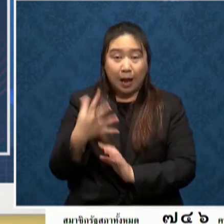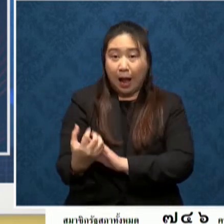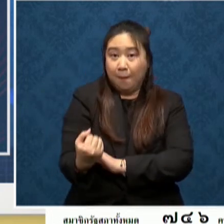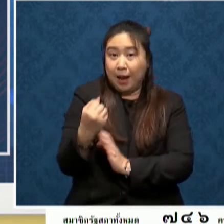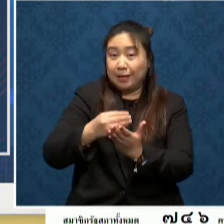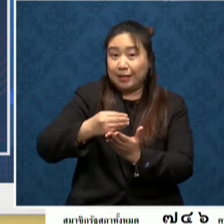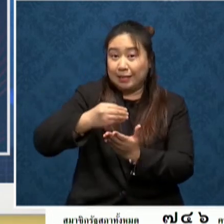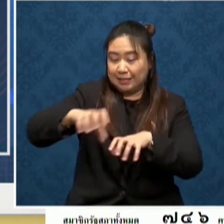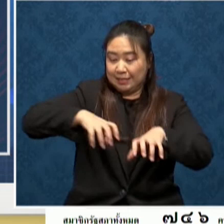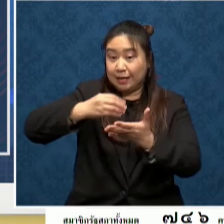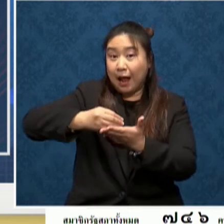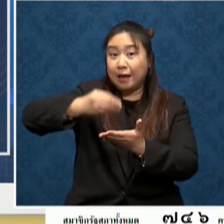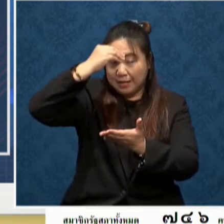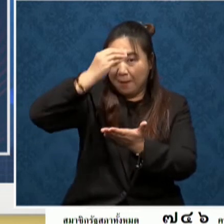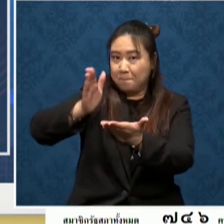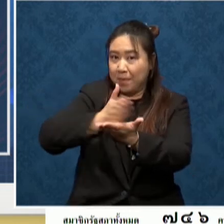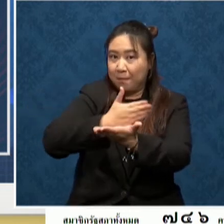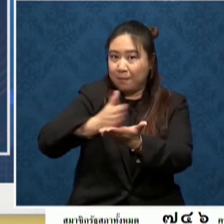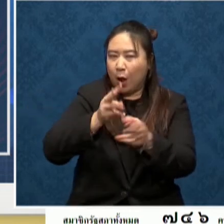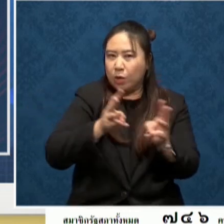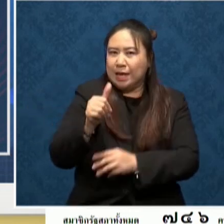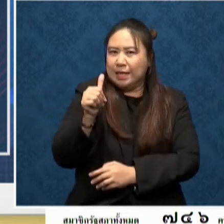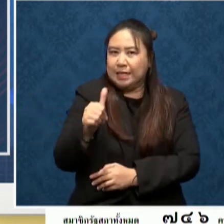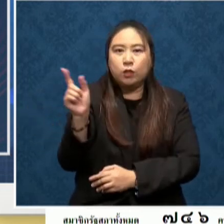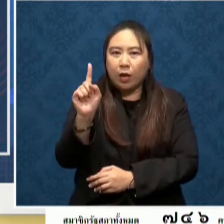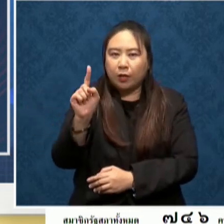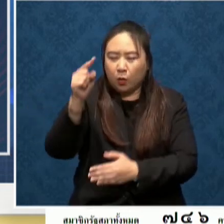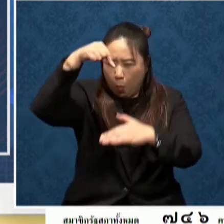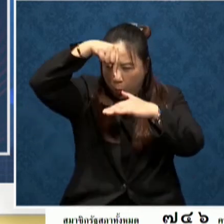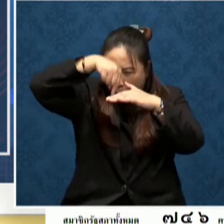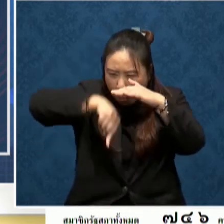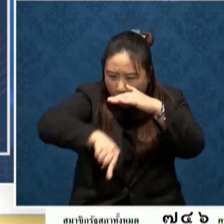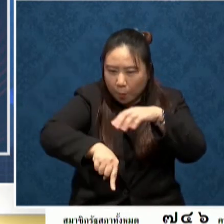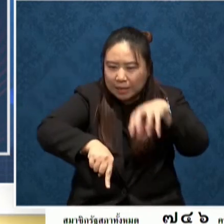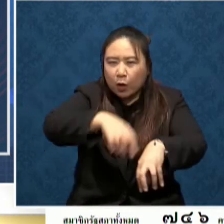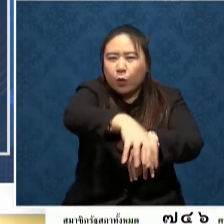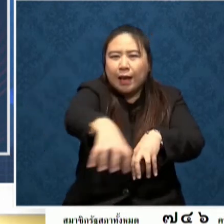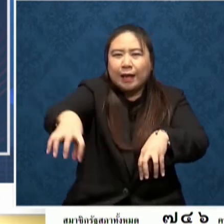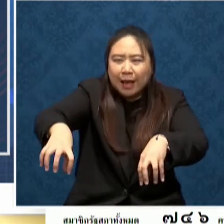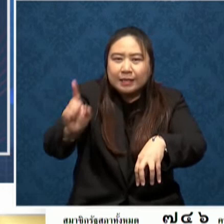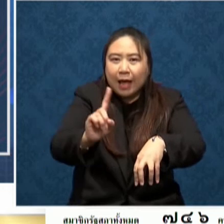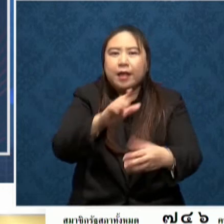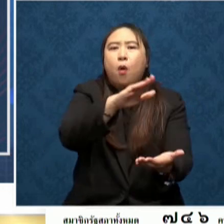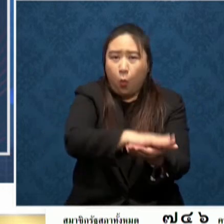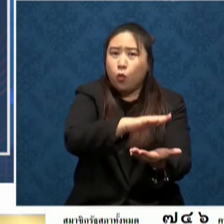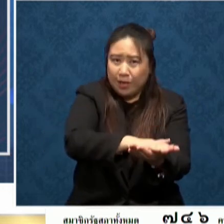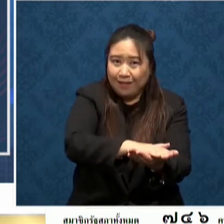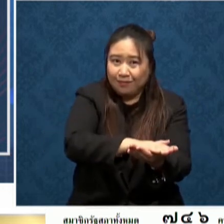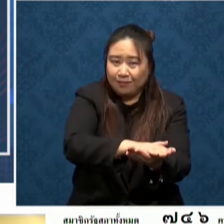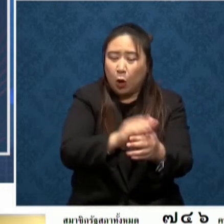ชนาการศึษาที่ดีที่สุดต้องกระจายลงประสูนหน่วยเล็ที่สุดของการศึษาคือลงเรียนค่